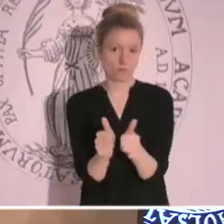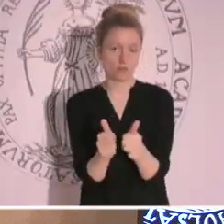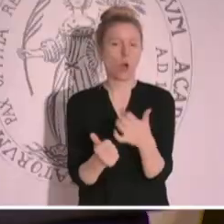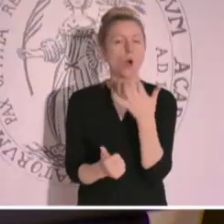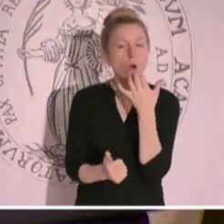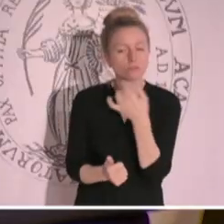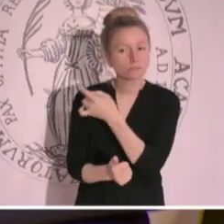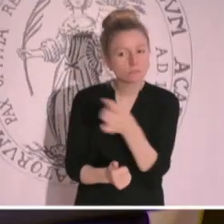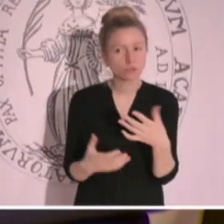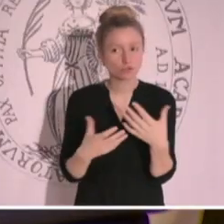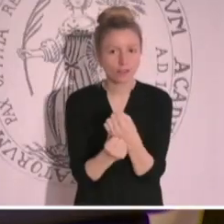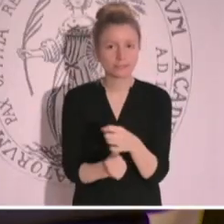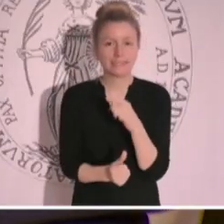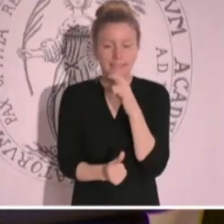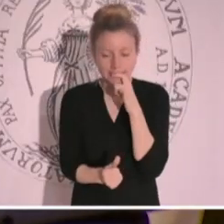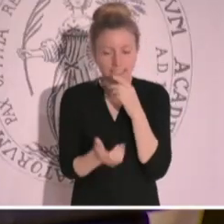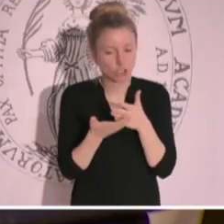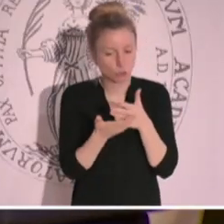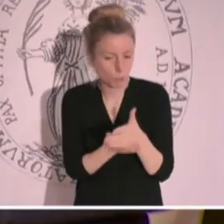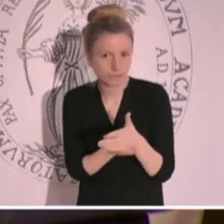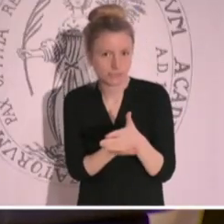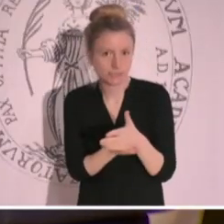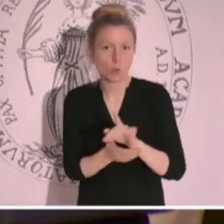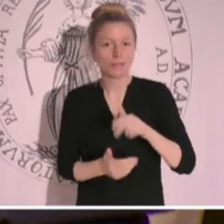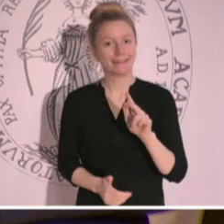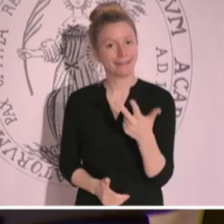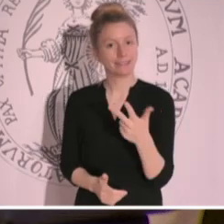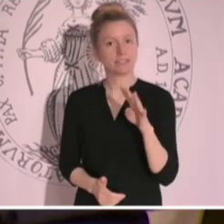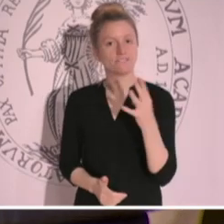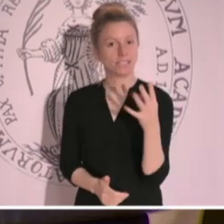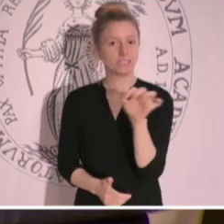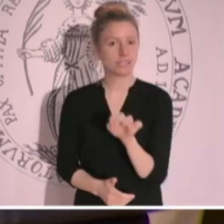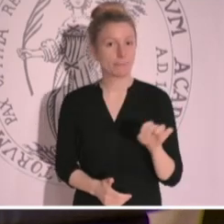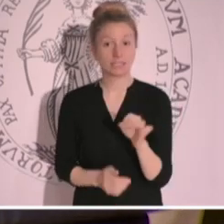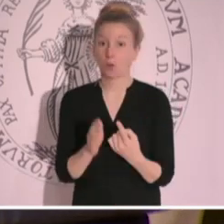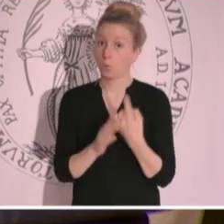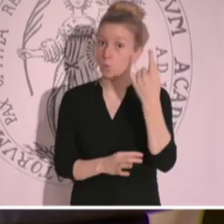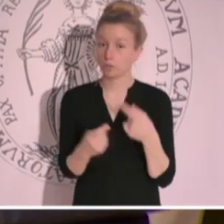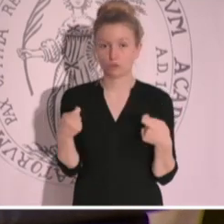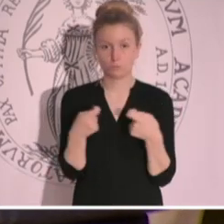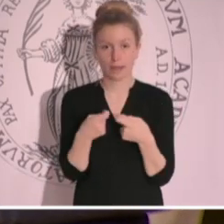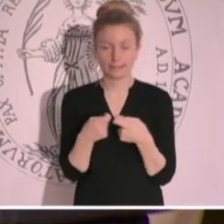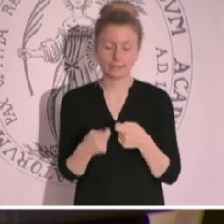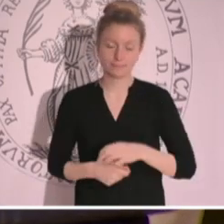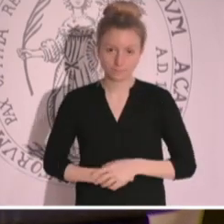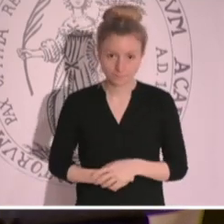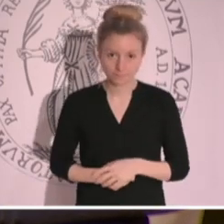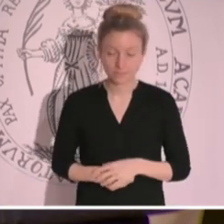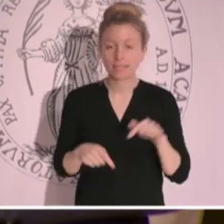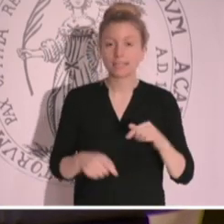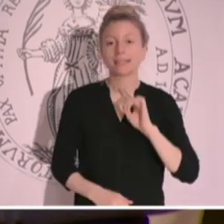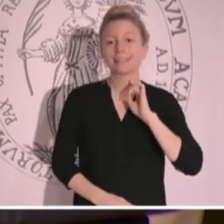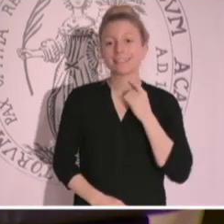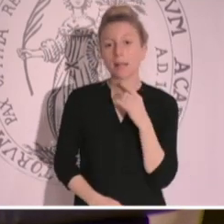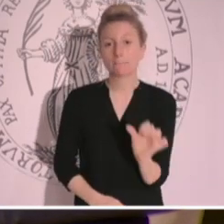weil dann wird es erst richtig interessant, nämlich im dritten, vierten Semester. Und bei uns in Kiel ist es eigentlich ein Alleinstellungsmerkmal, dass Sie sich